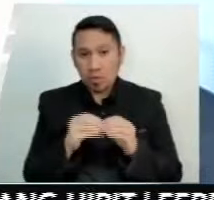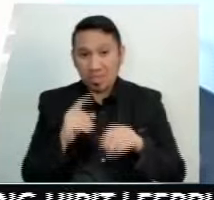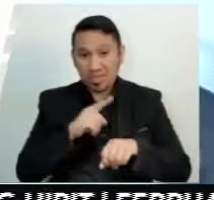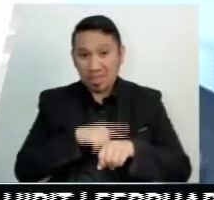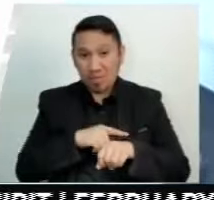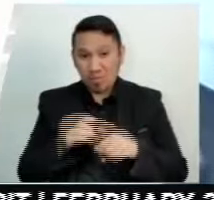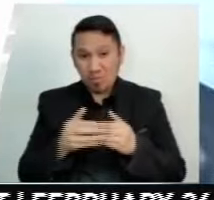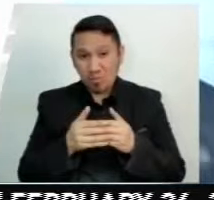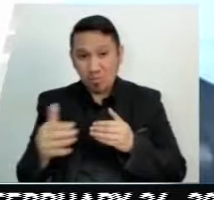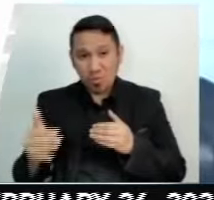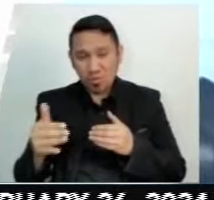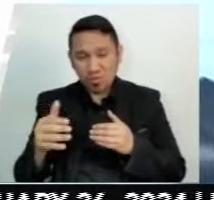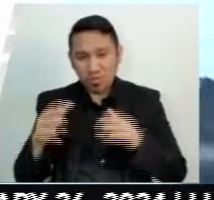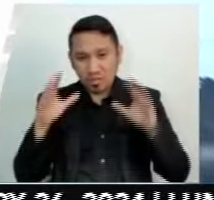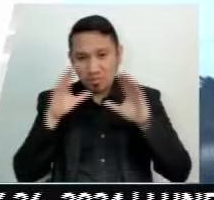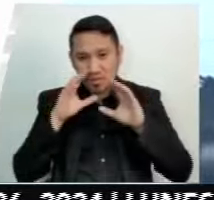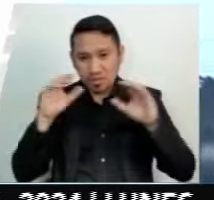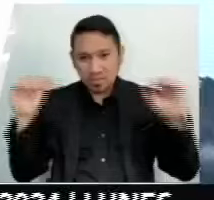Komportable na ta sa